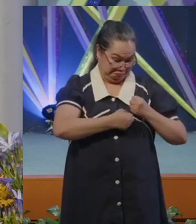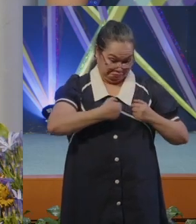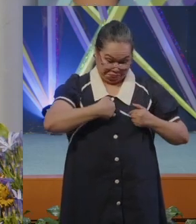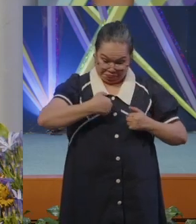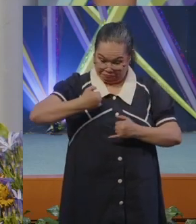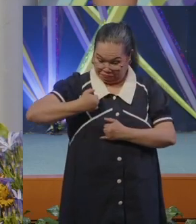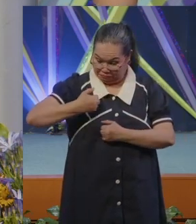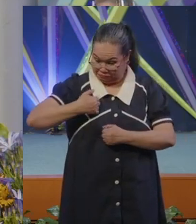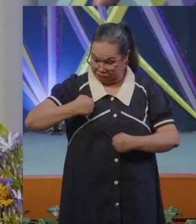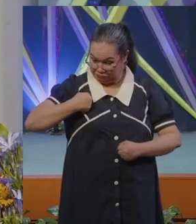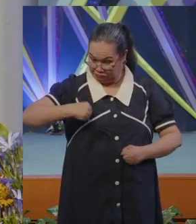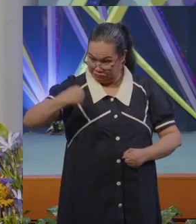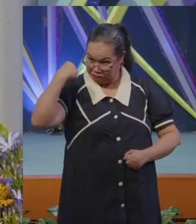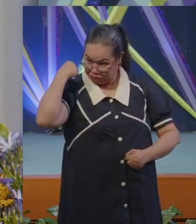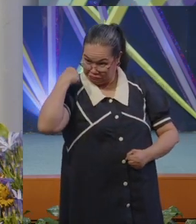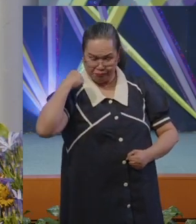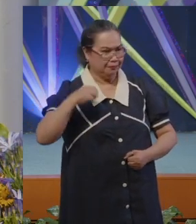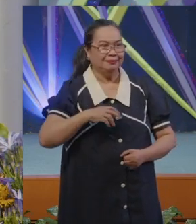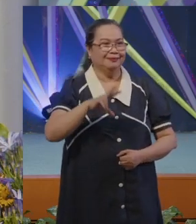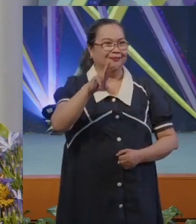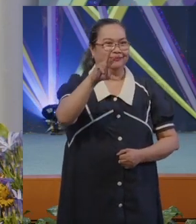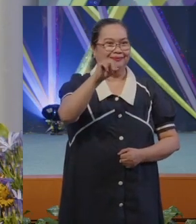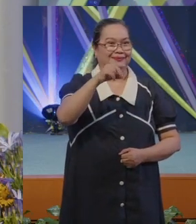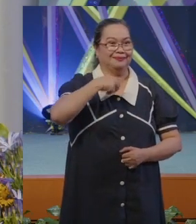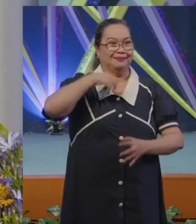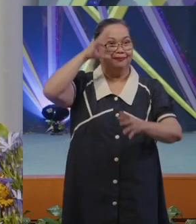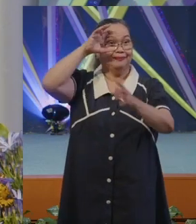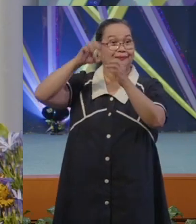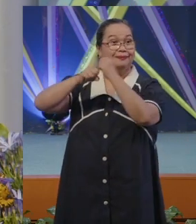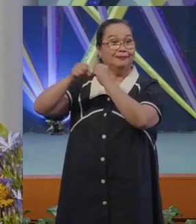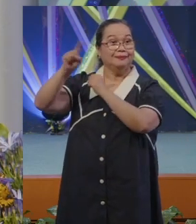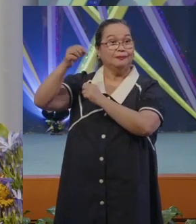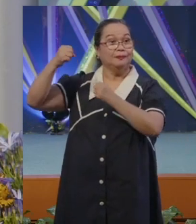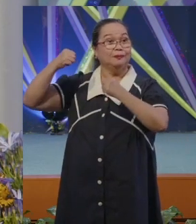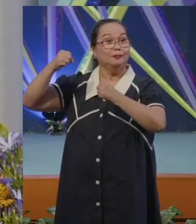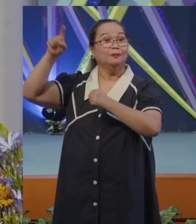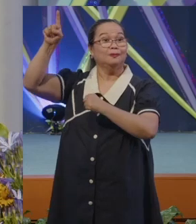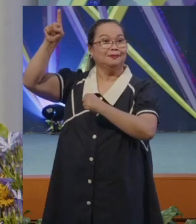sa lakas ng kanyang hukbo. Ang kanyang kumpiyansa ay sa Diyos.